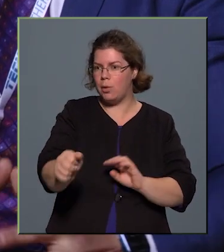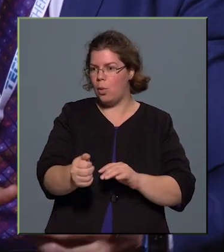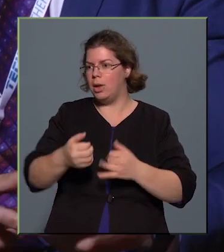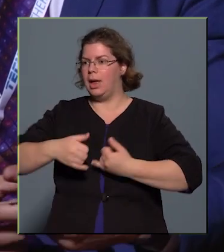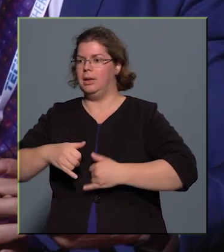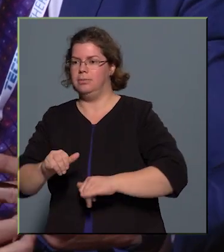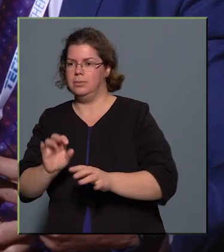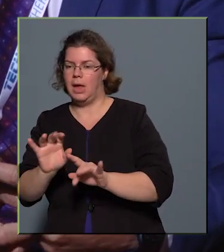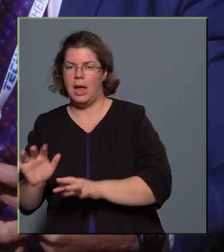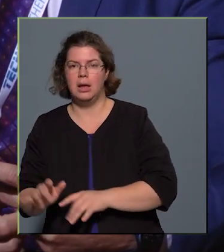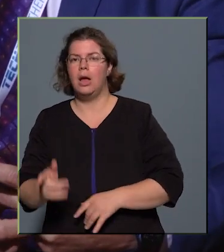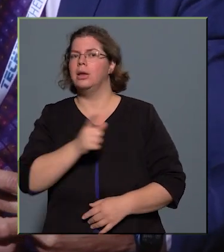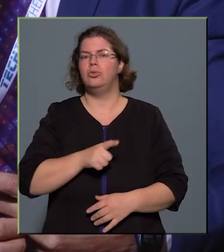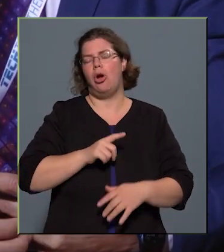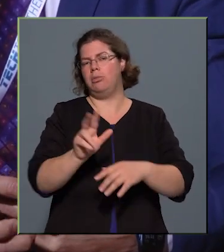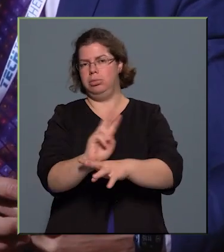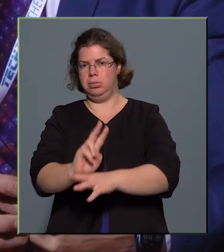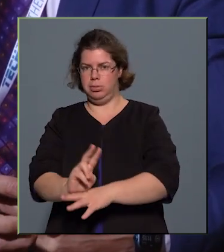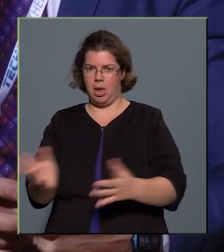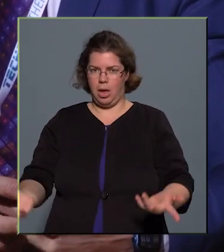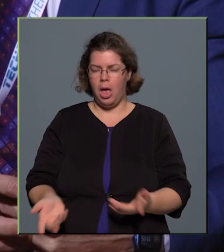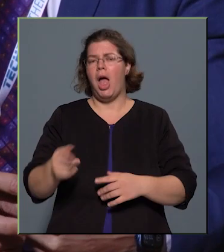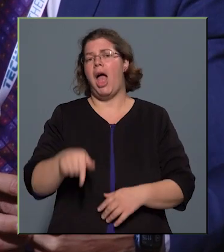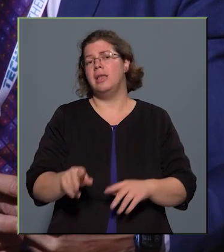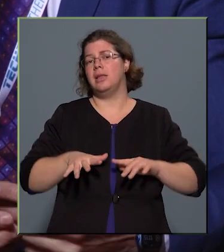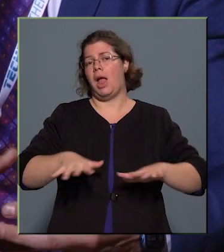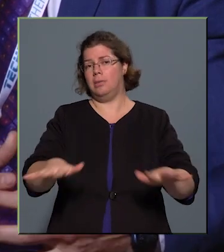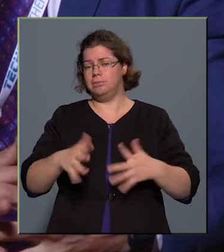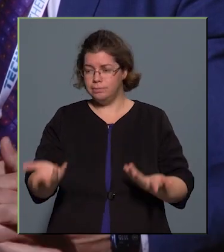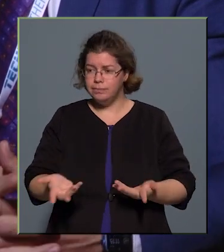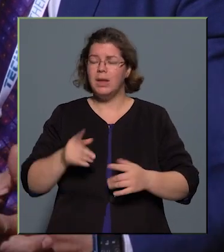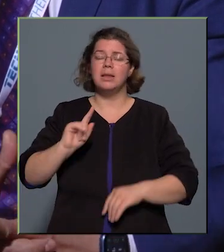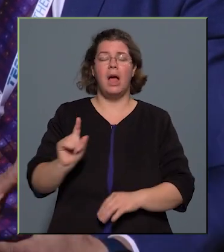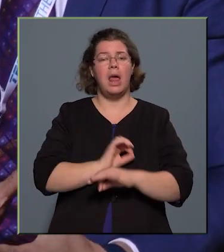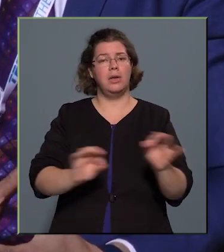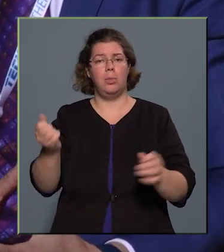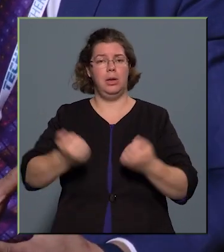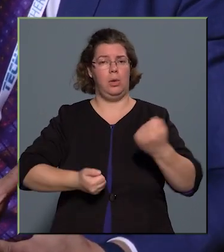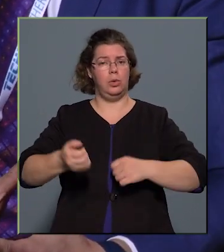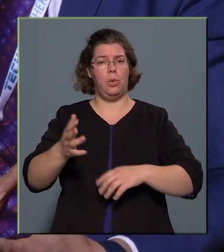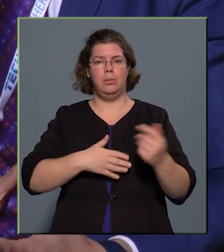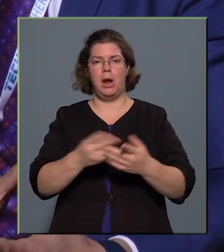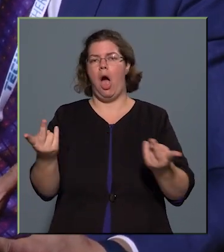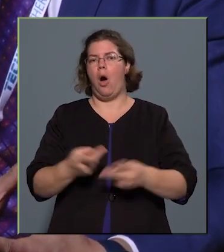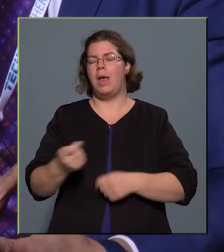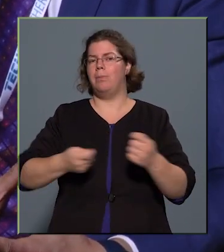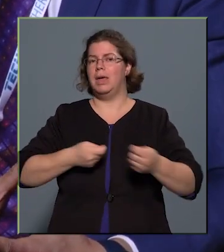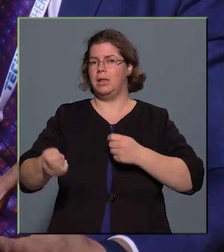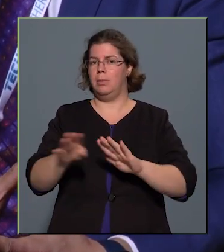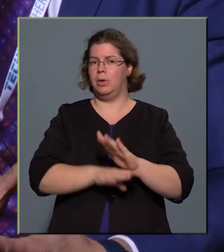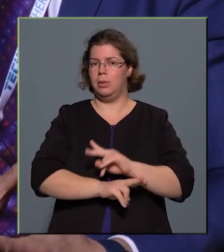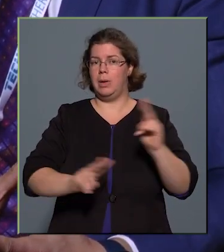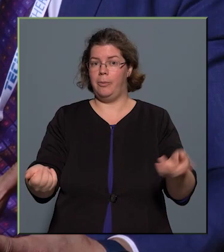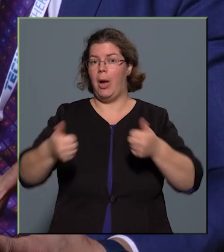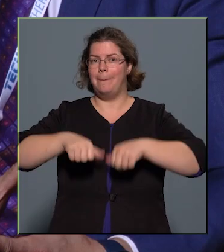mondjuk átnézni egy már megírt programot. Ehhez standardek kellenek, de erre a legjobb példa egy autóipar, ahol mondjuk a PLC programozásnak van egy Mercedesben